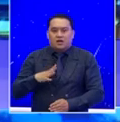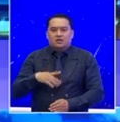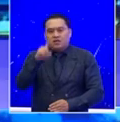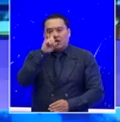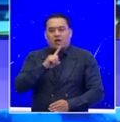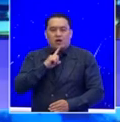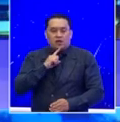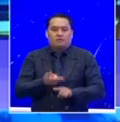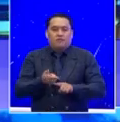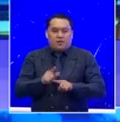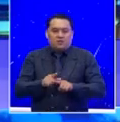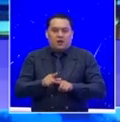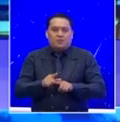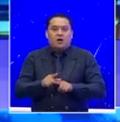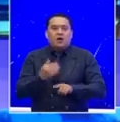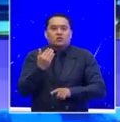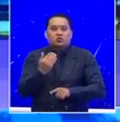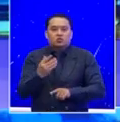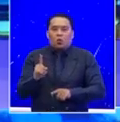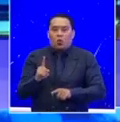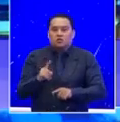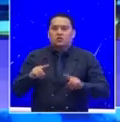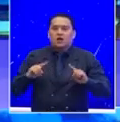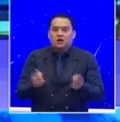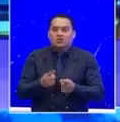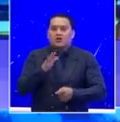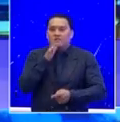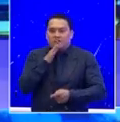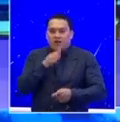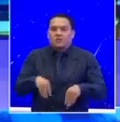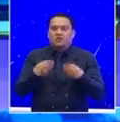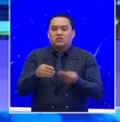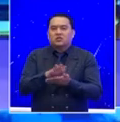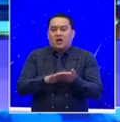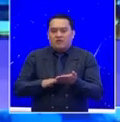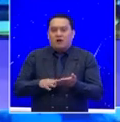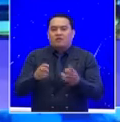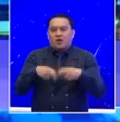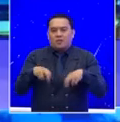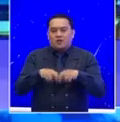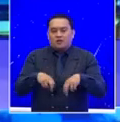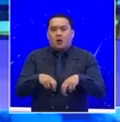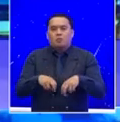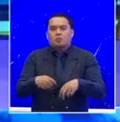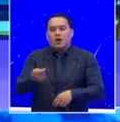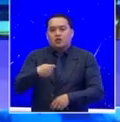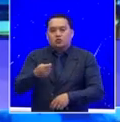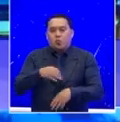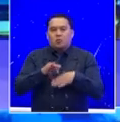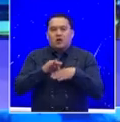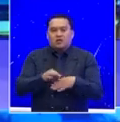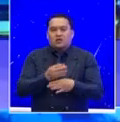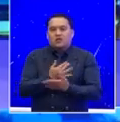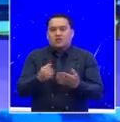тенге с начала этого месяца. Однако, несмотря на сокращение сроков рассмотрения заявок, выплата пособий производится